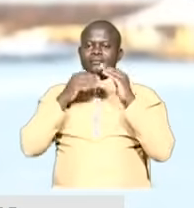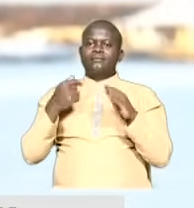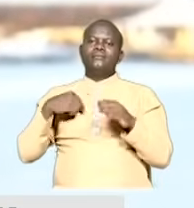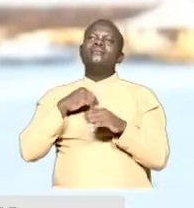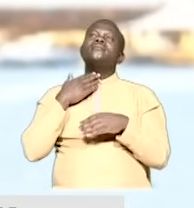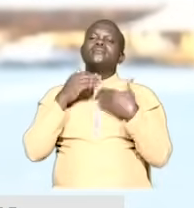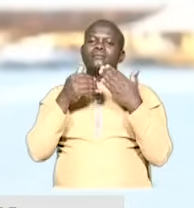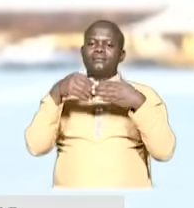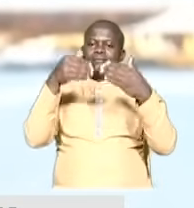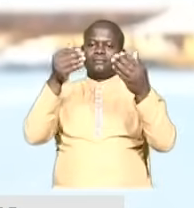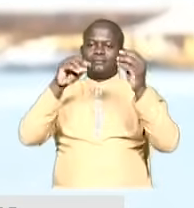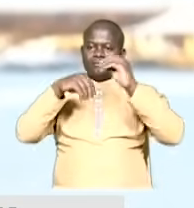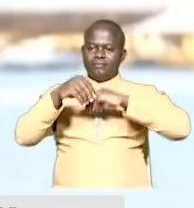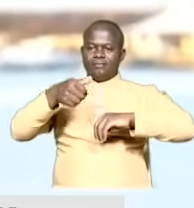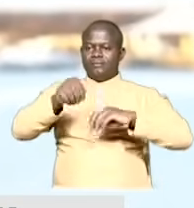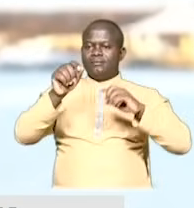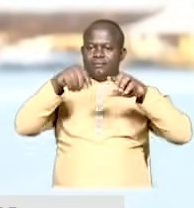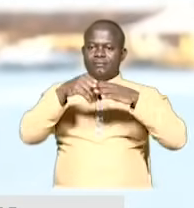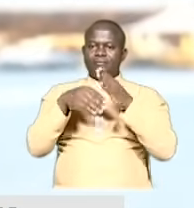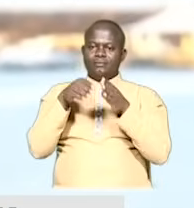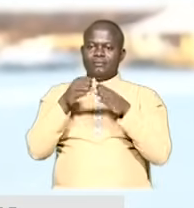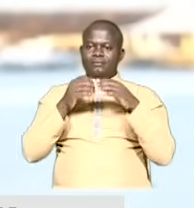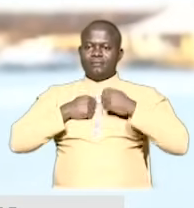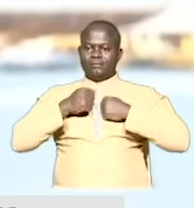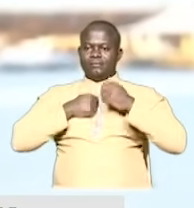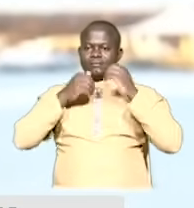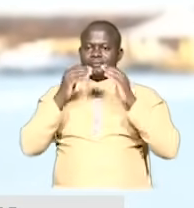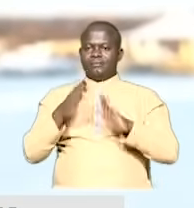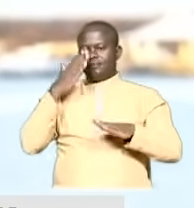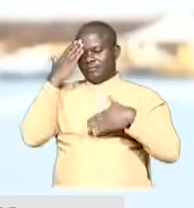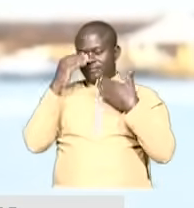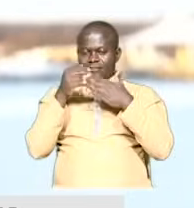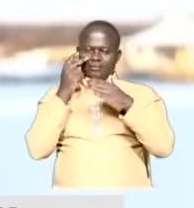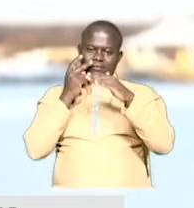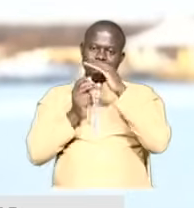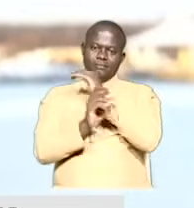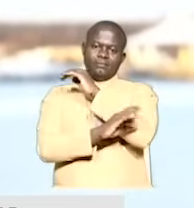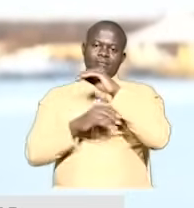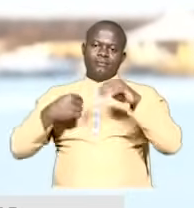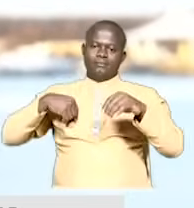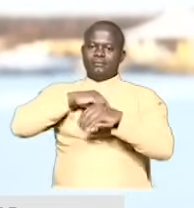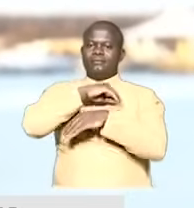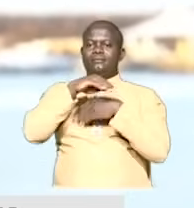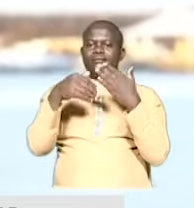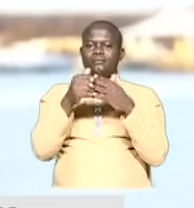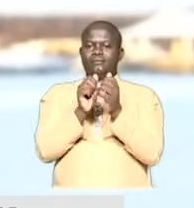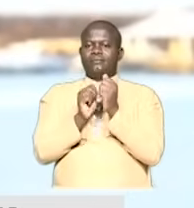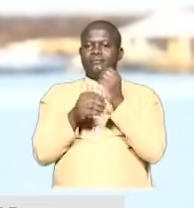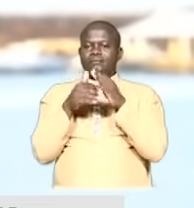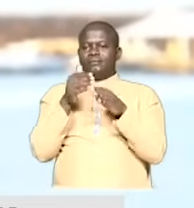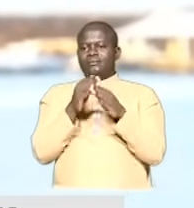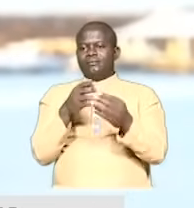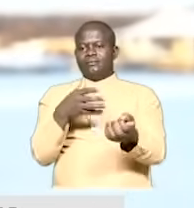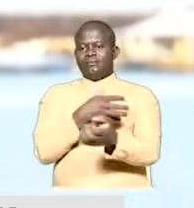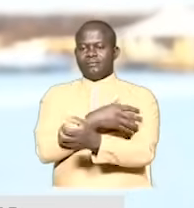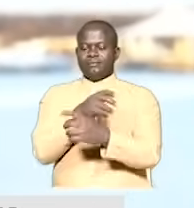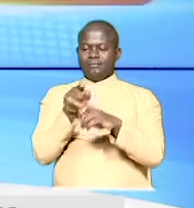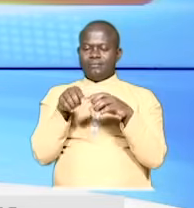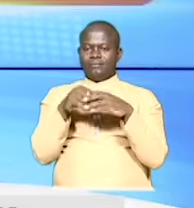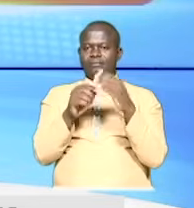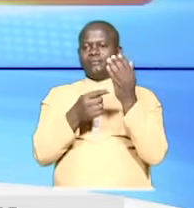batanga umusanzu wabo mu kuza kubaka u Rwanda bitewe n'ikerekezo cy'igihugu cyacu kubaka ubukungu bushingiye ku ikoranabuhanga.